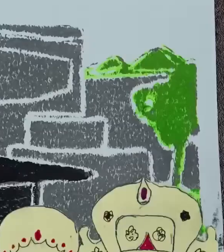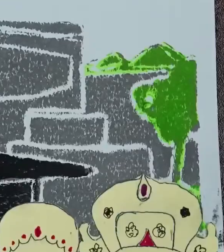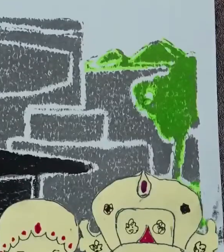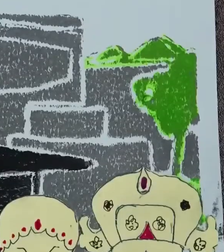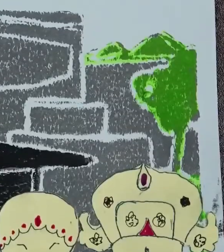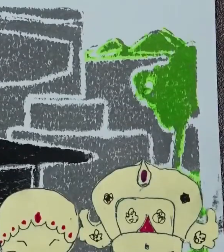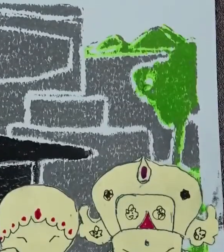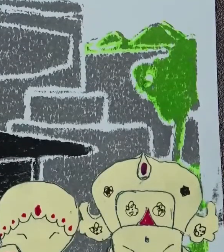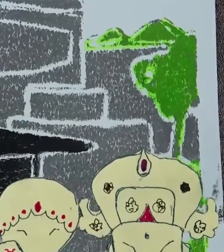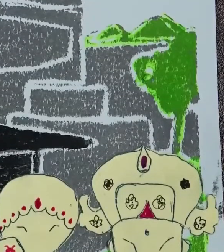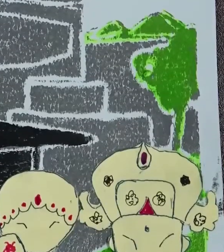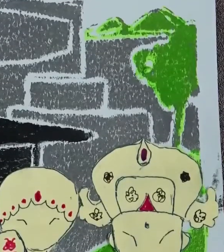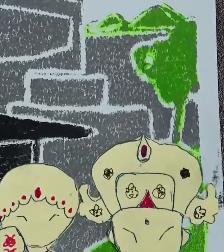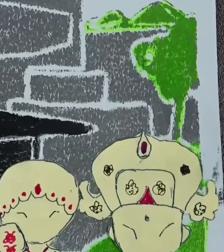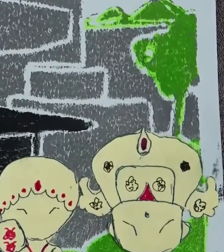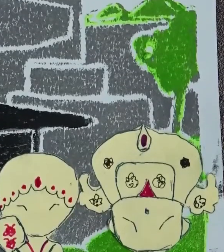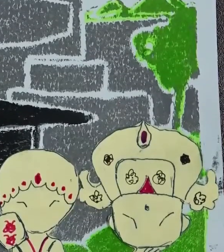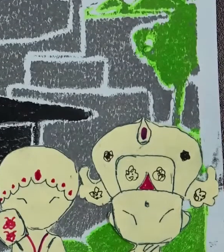噶啦。